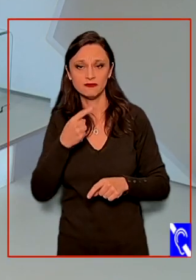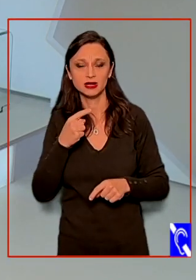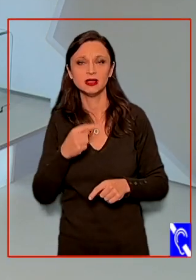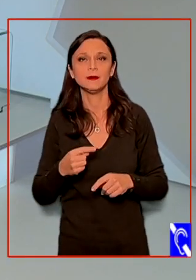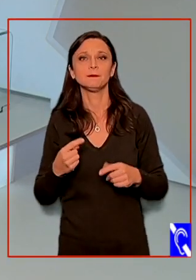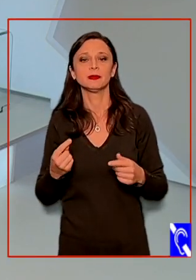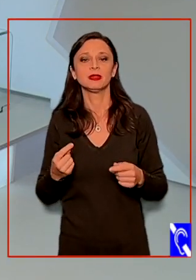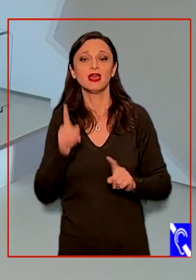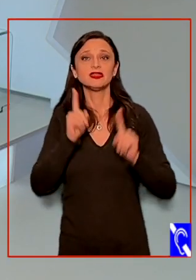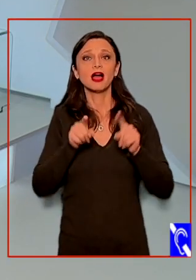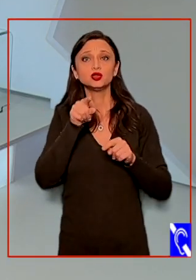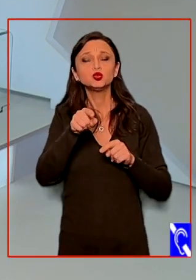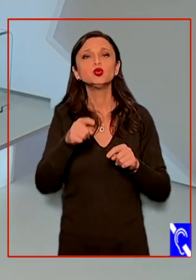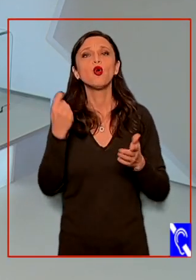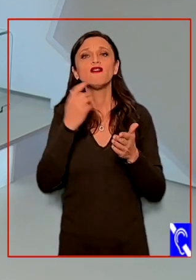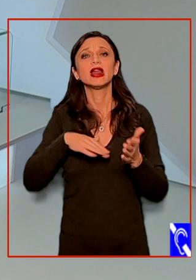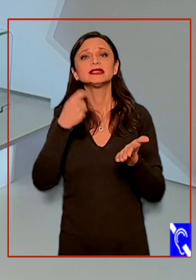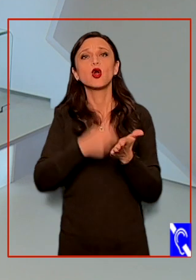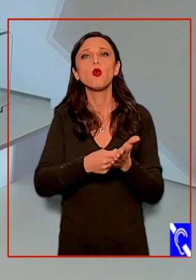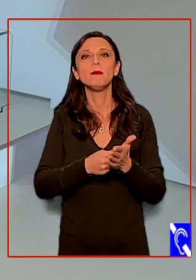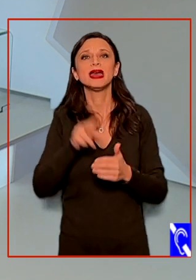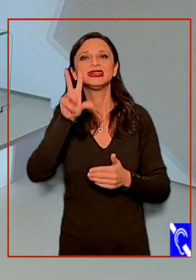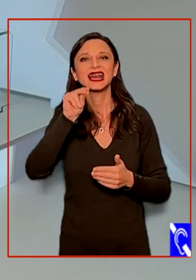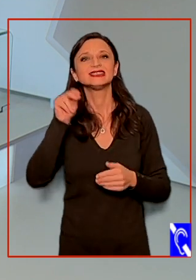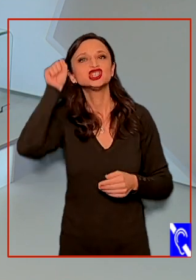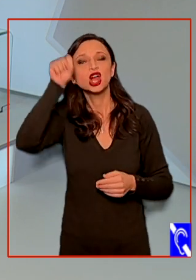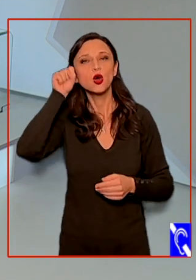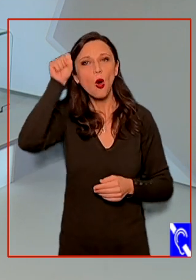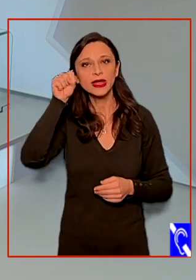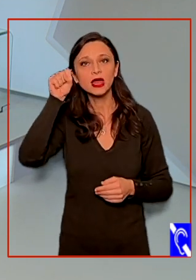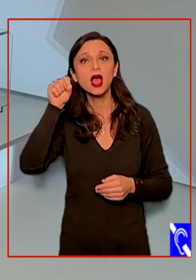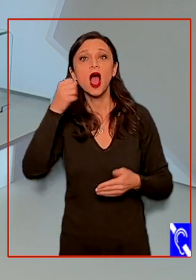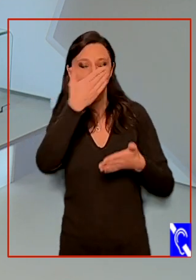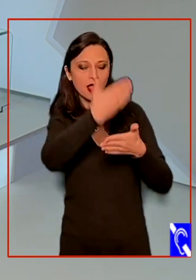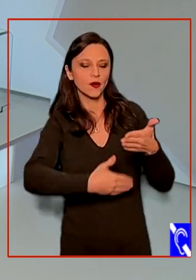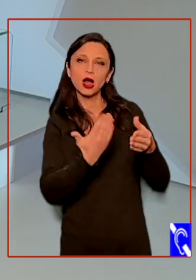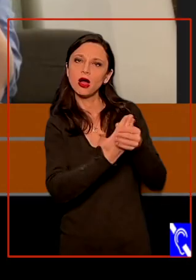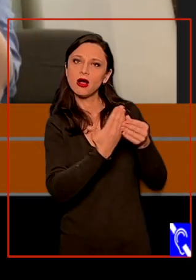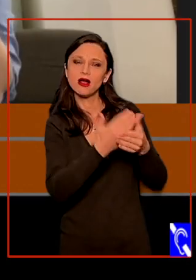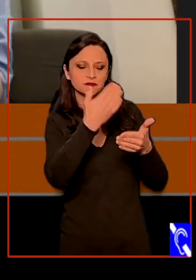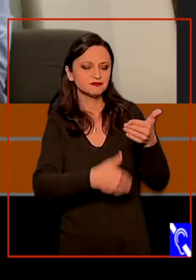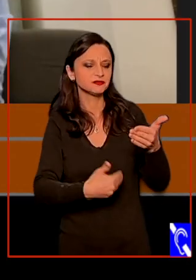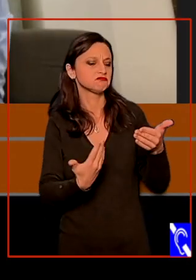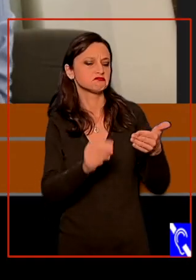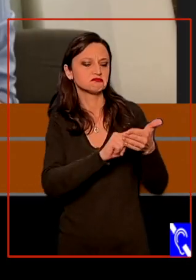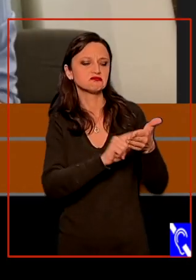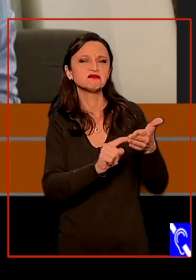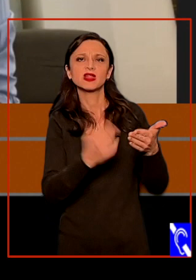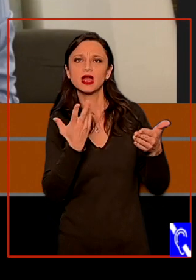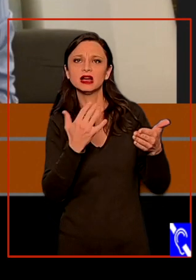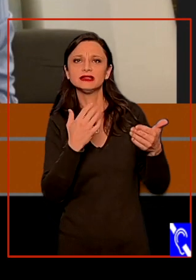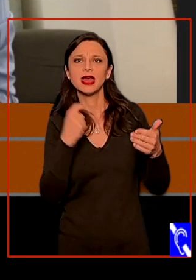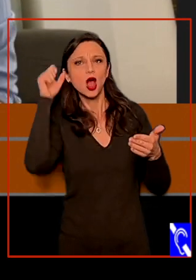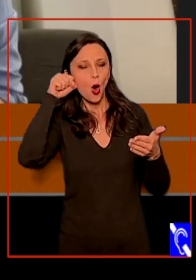Dacă tu cumperi 30 de oi, cred că ți se spune ceva despre oile alea, ce vârste au, sau între cât